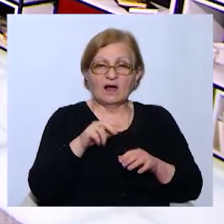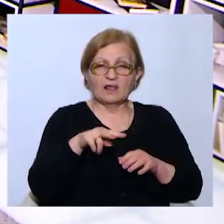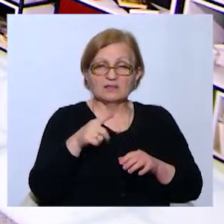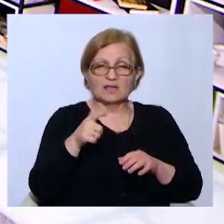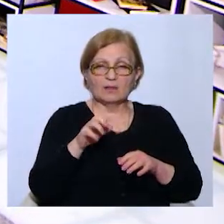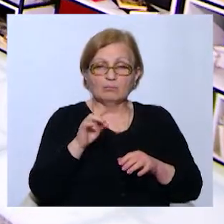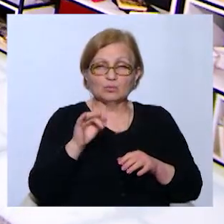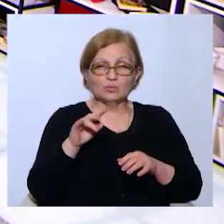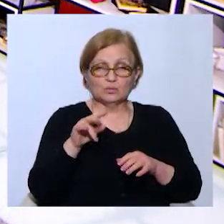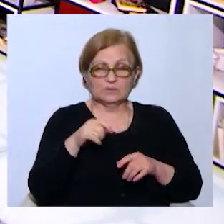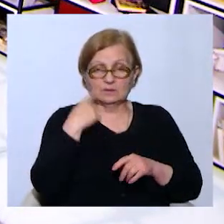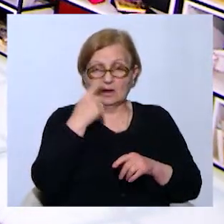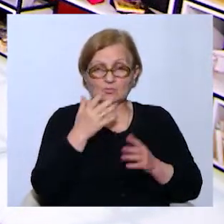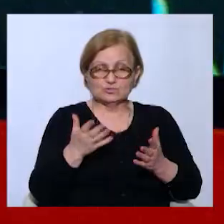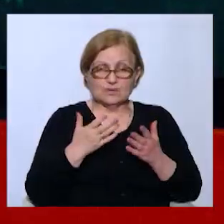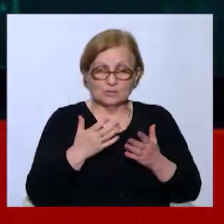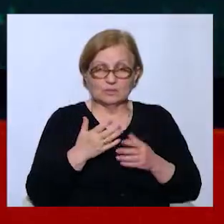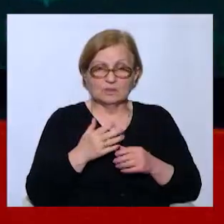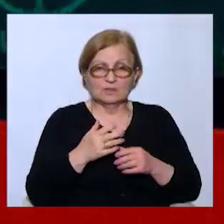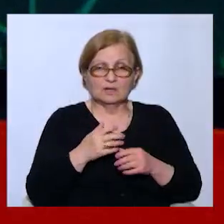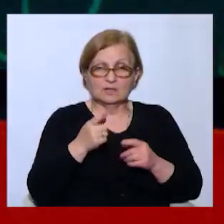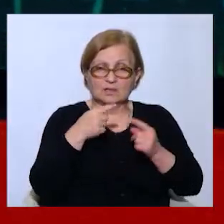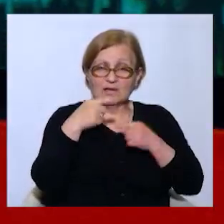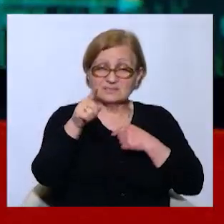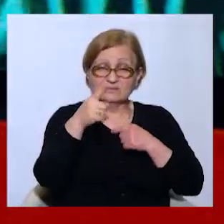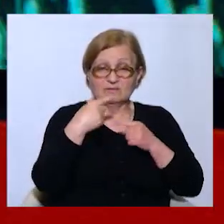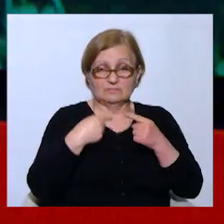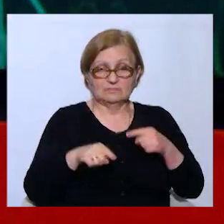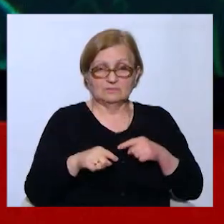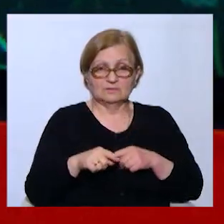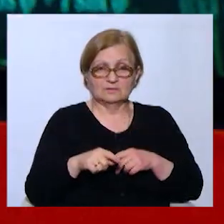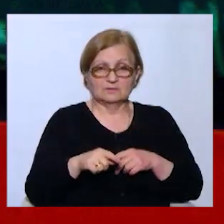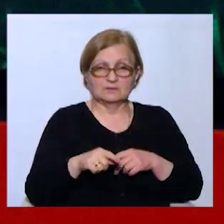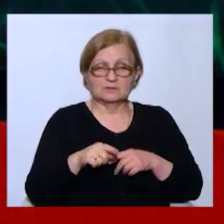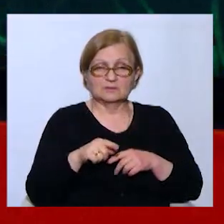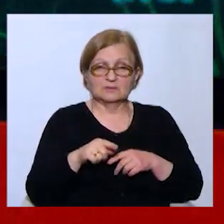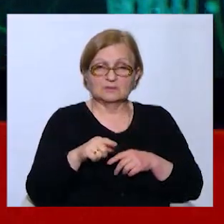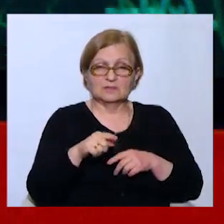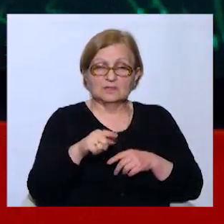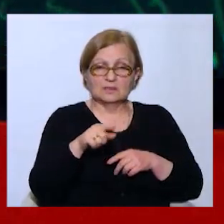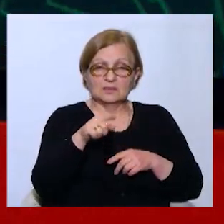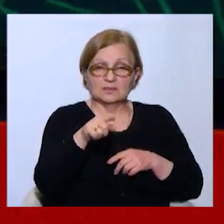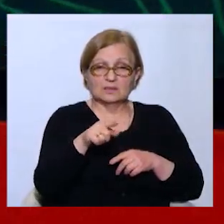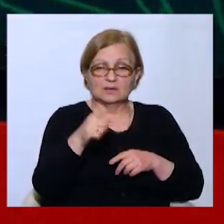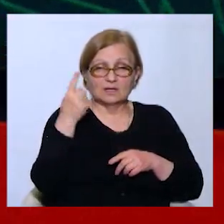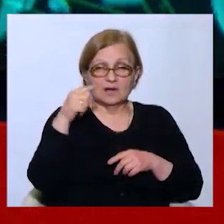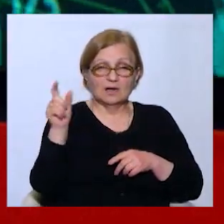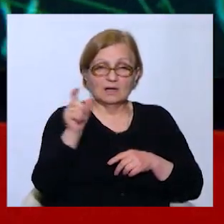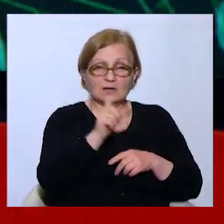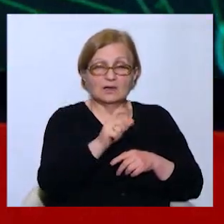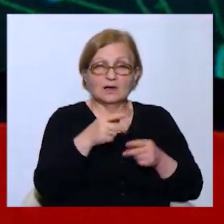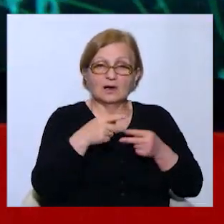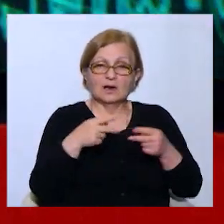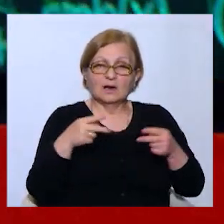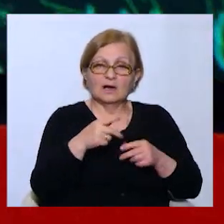ორ გამოსახულებას შორის თქვენ ხედავთ განსხვავებას. ანუ ალგებრულ გამოსახულებას რო შევადგენთ, ხოლმე მე ამოცანებს ხსნით